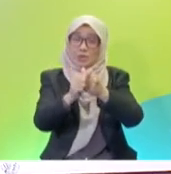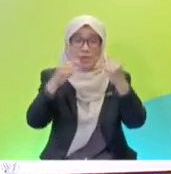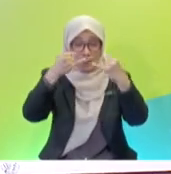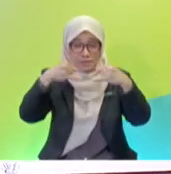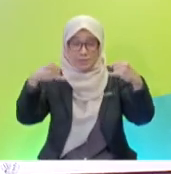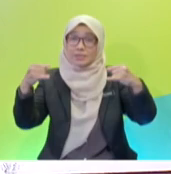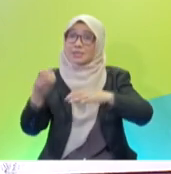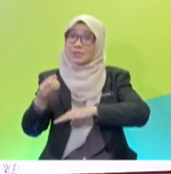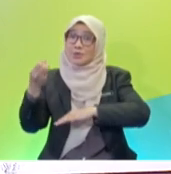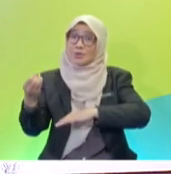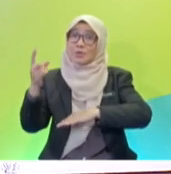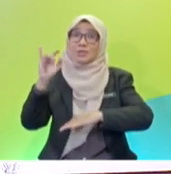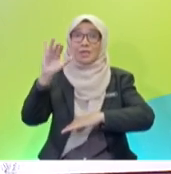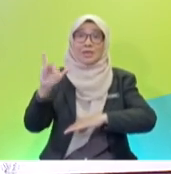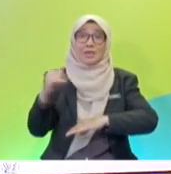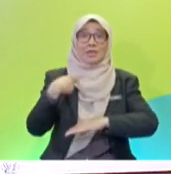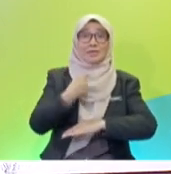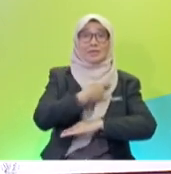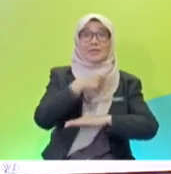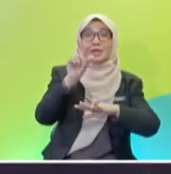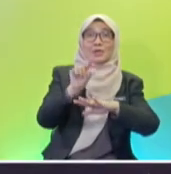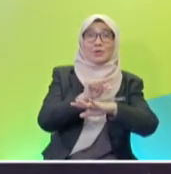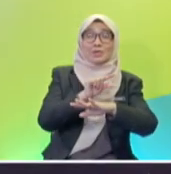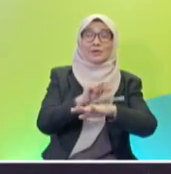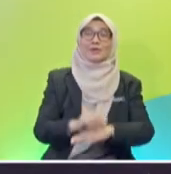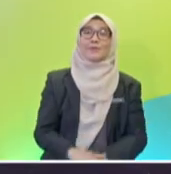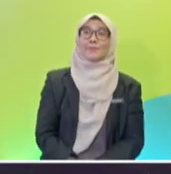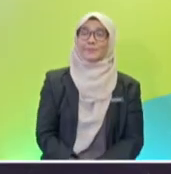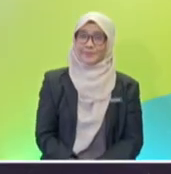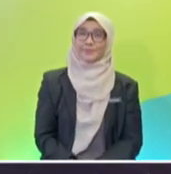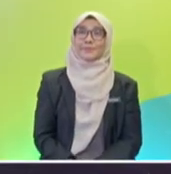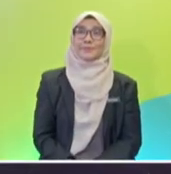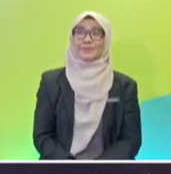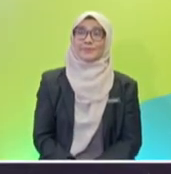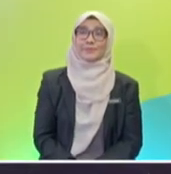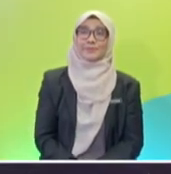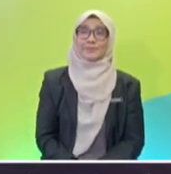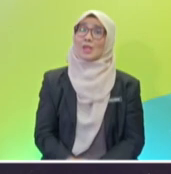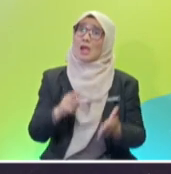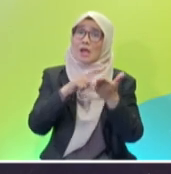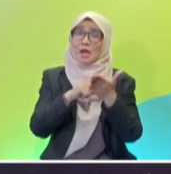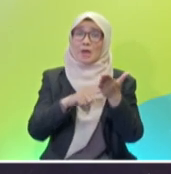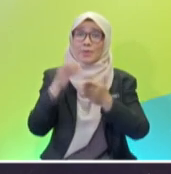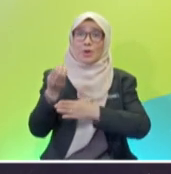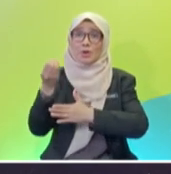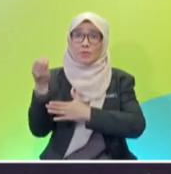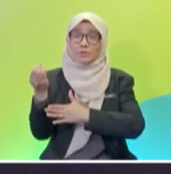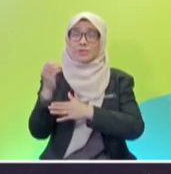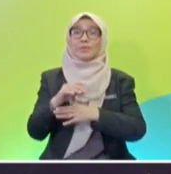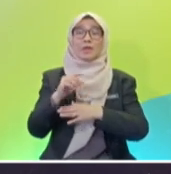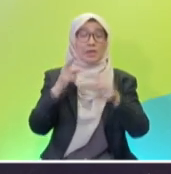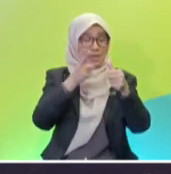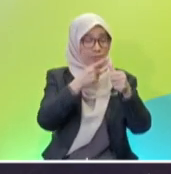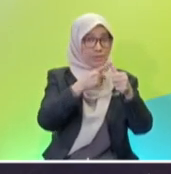jenis objek yang kita gunakan. Mengikut jenis objek ya cikgu. Ya. Apakah objek-objek tersebut objek, cikgu baik. Jenisnya? Yang